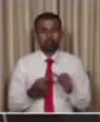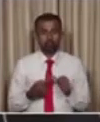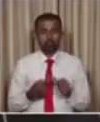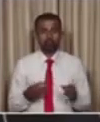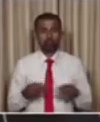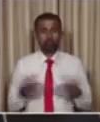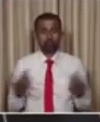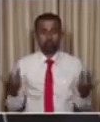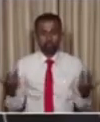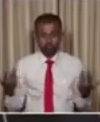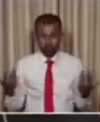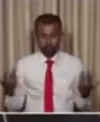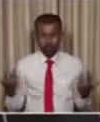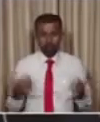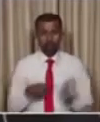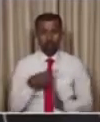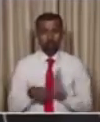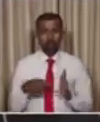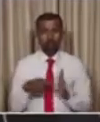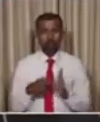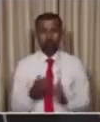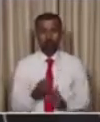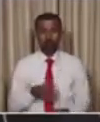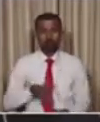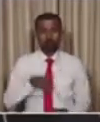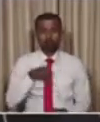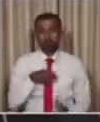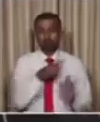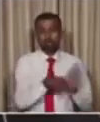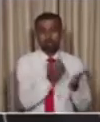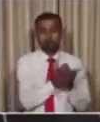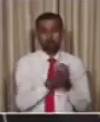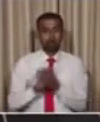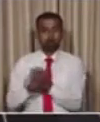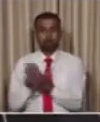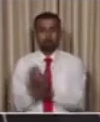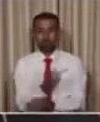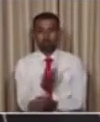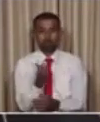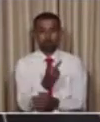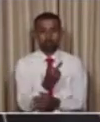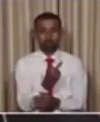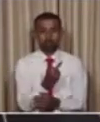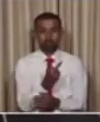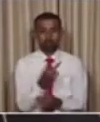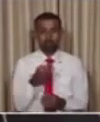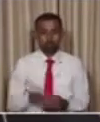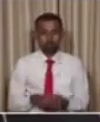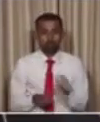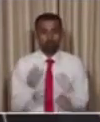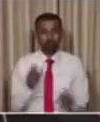නැහැ. ඒ නිසා මෙරටේ ආර්ථිකයේ ප්‍රධානම මේ ලංකා බැංකුව, මහජන බැංකුව දෙක මේ විදිහට මංකොල්ල කාලා ඉන්න ඒ